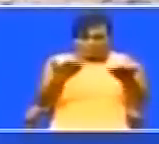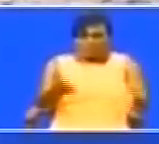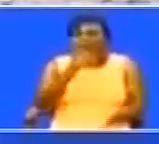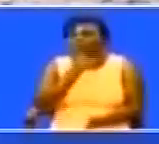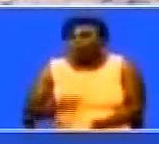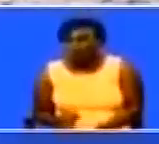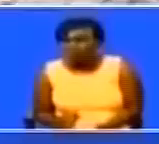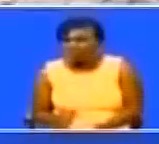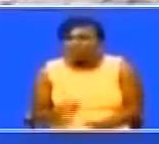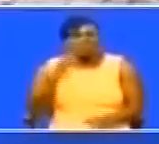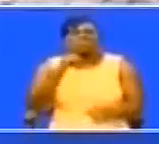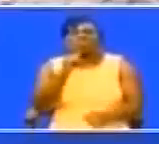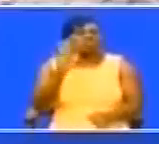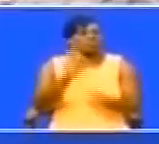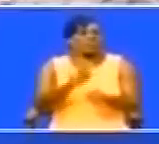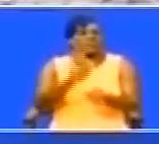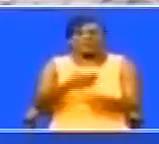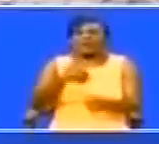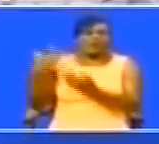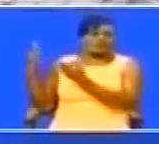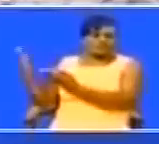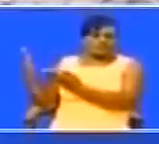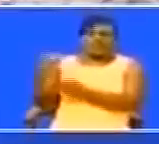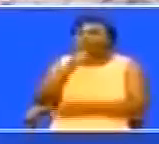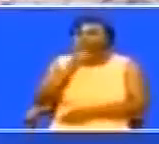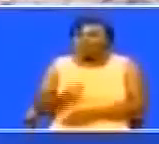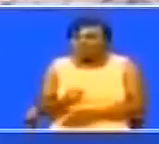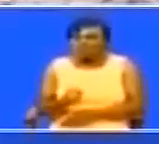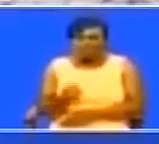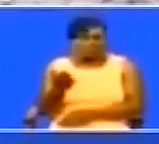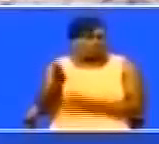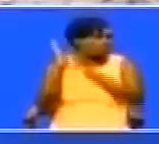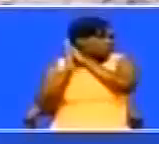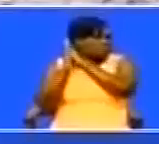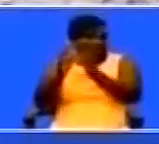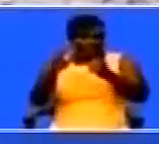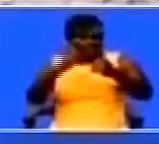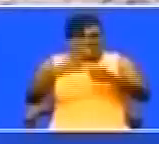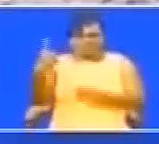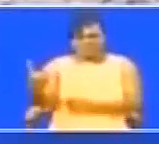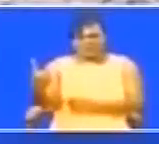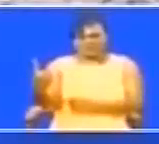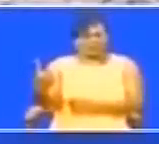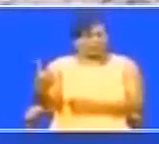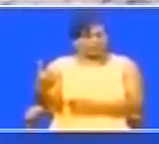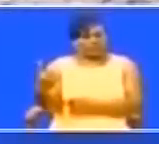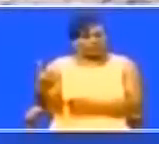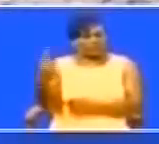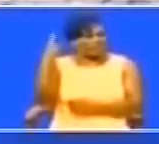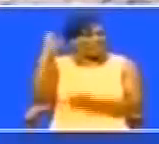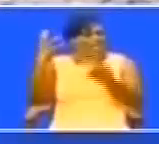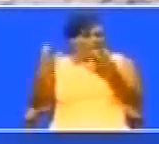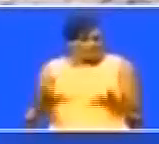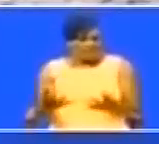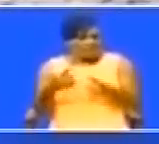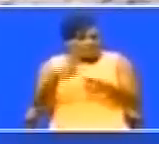wake. Si wazee wengi utamuona na hiyo nywele, kwa sababu kwa mtu mzee eji yake kuwa na miaka 91 ni mzigo kwa kichwa yake,